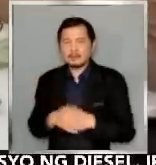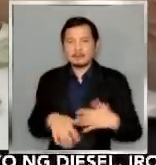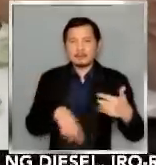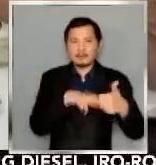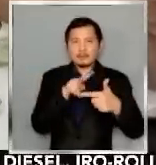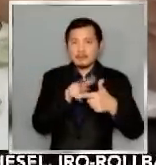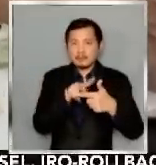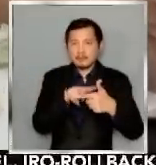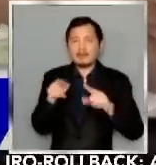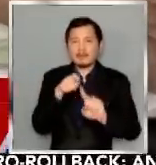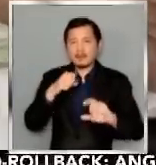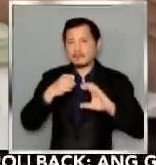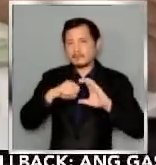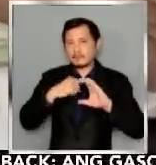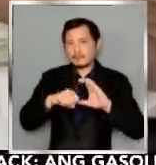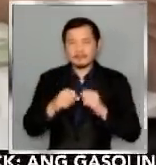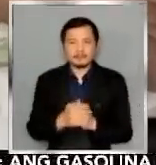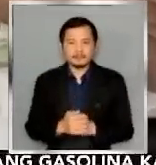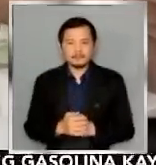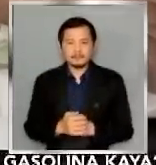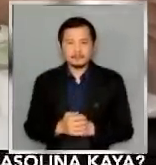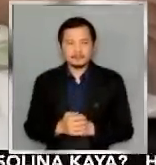taga. Ihiwain hanggang mahiwalay yung leeg.